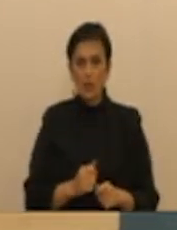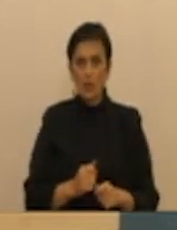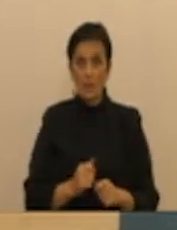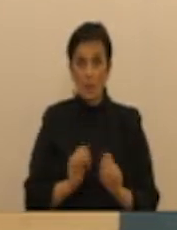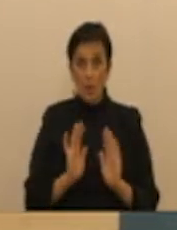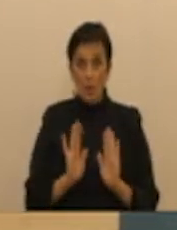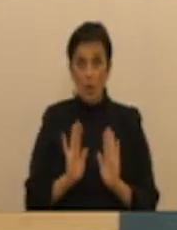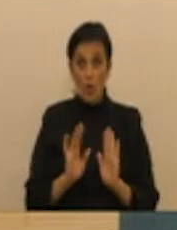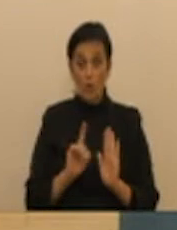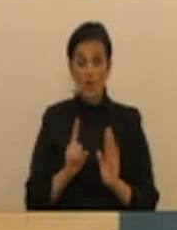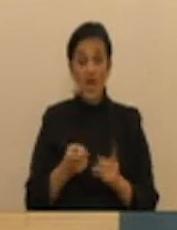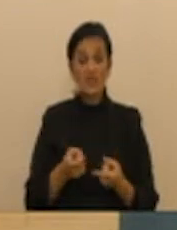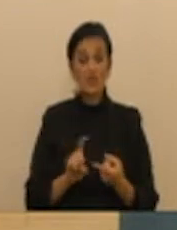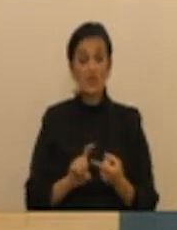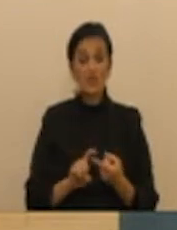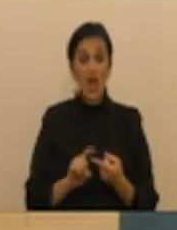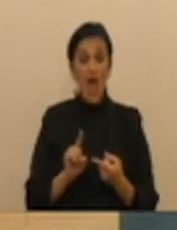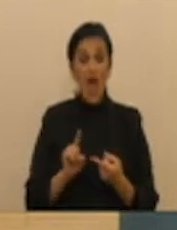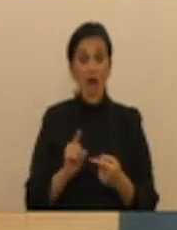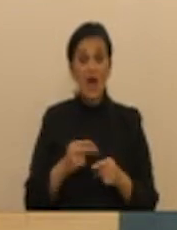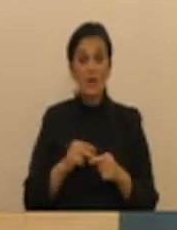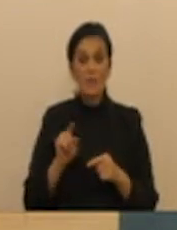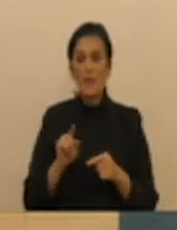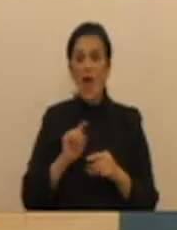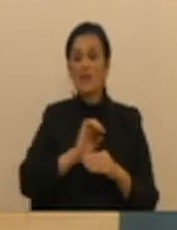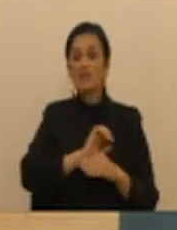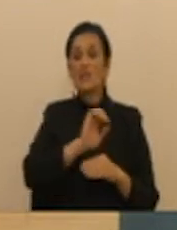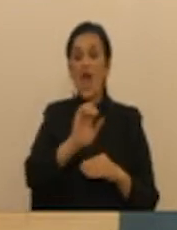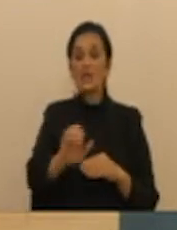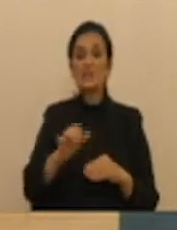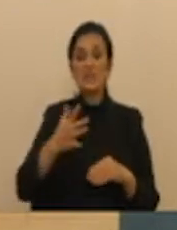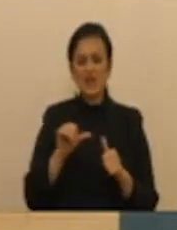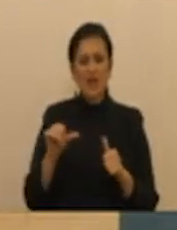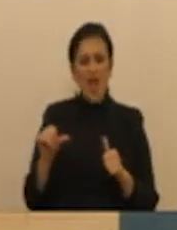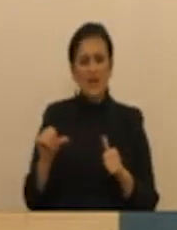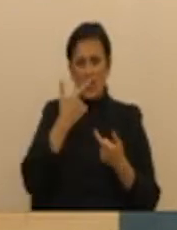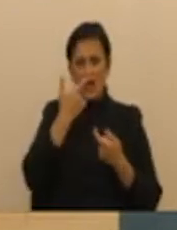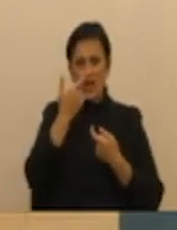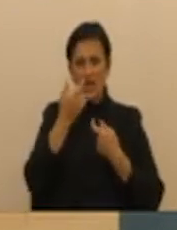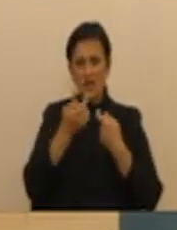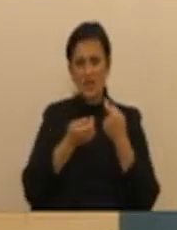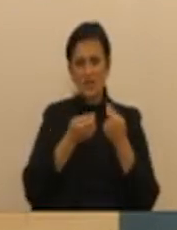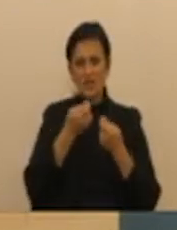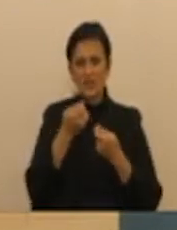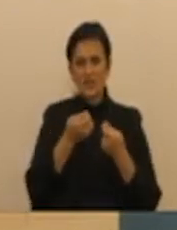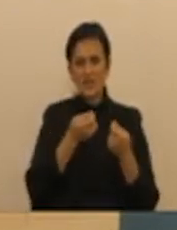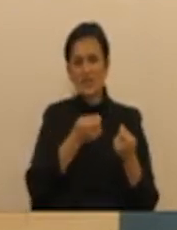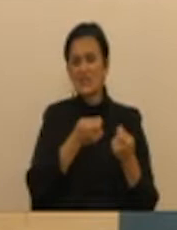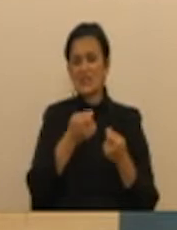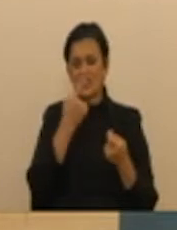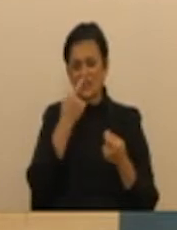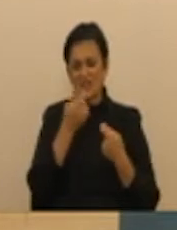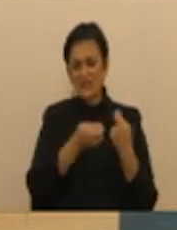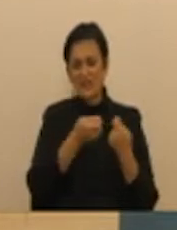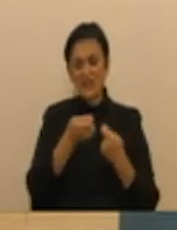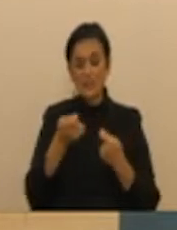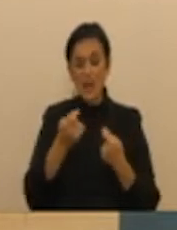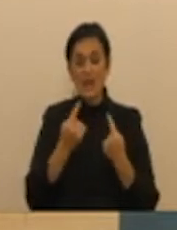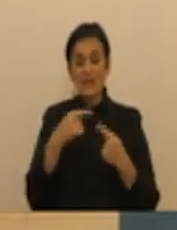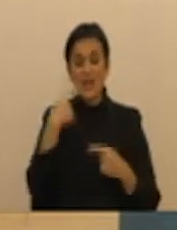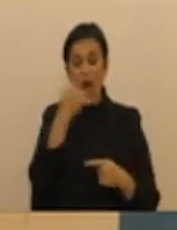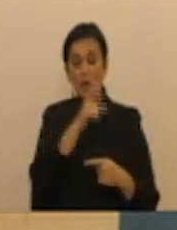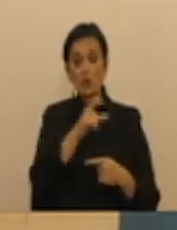ხოლო რაც შეეხება მას ეს ტრადიციას საქართველოში და წრიულმა თანამდებობის პირებისა,